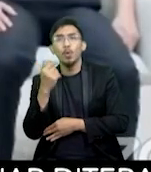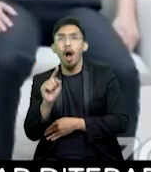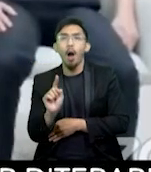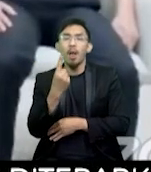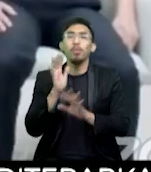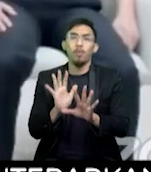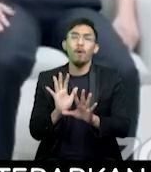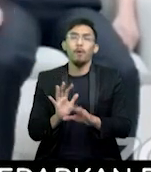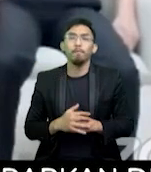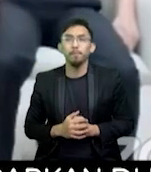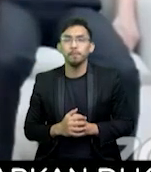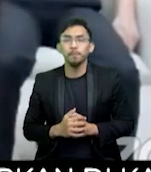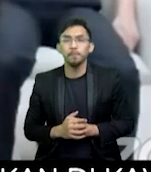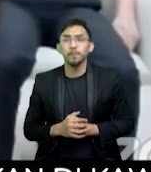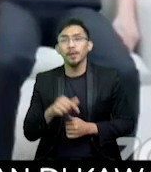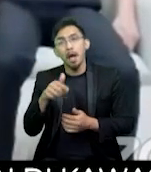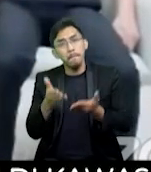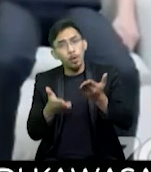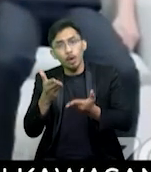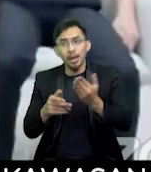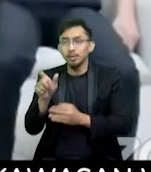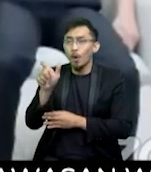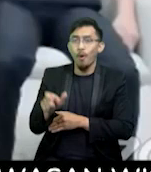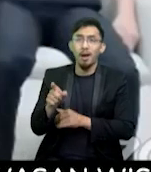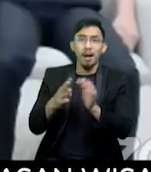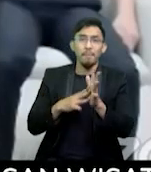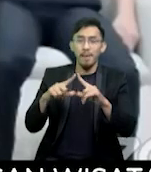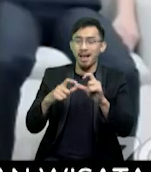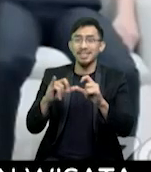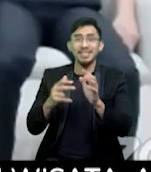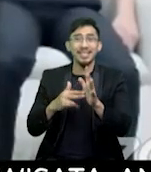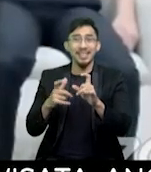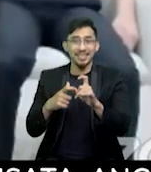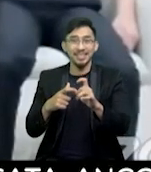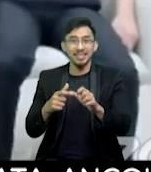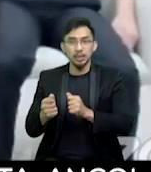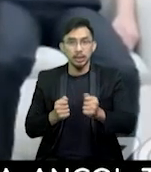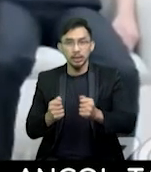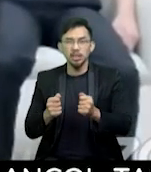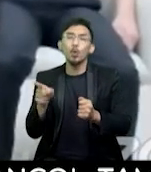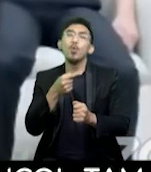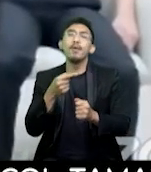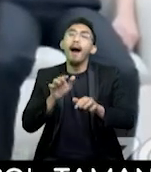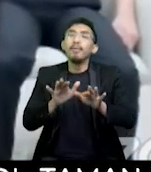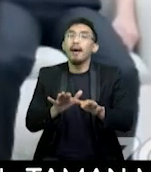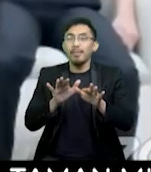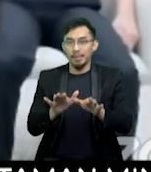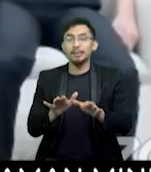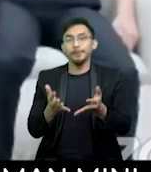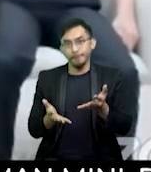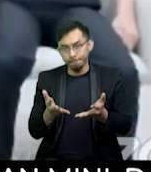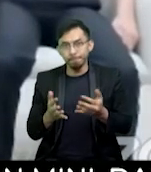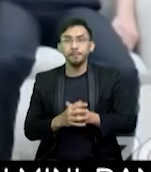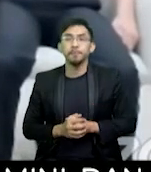masinis pada saat langsir tahu cepat kami tentang proses pengujian proses pengujian elkahfi yang memang sekarang